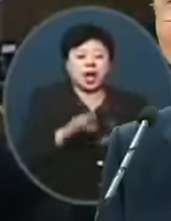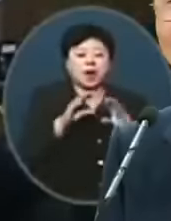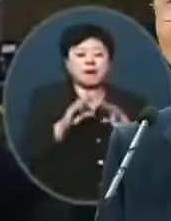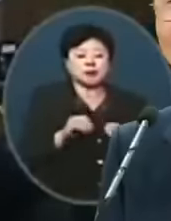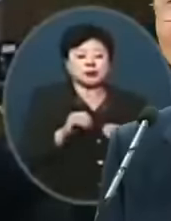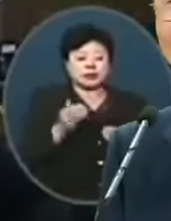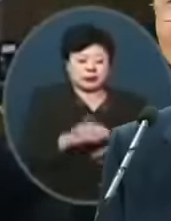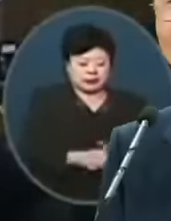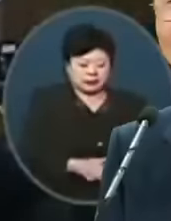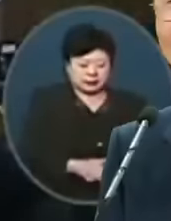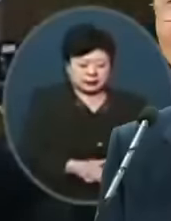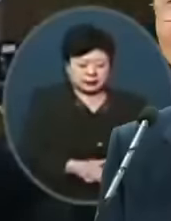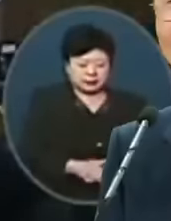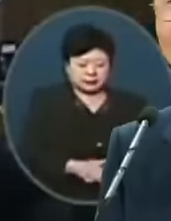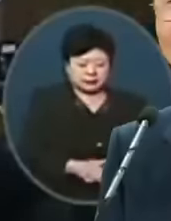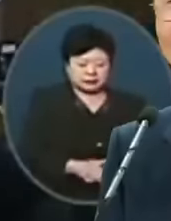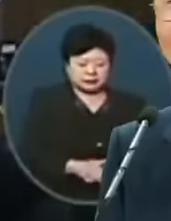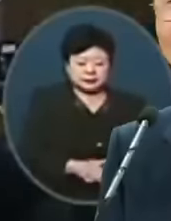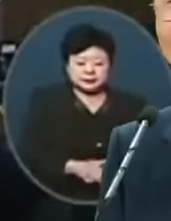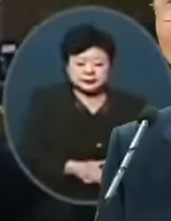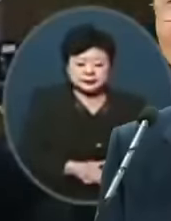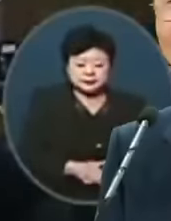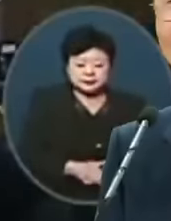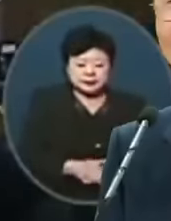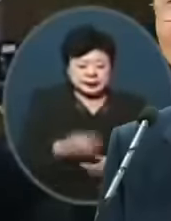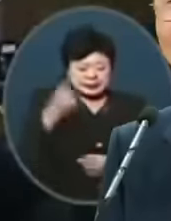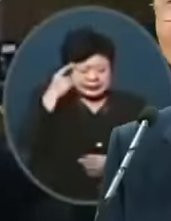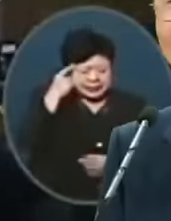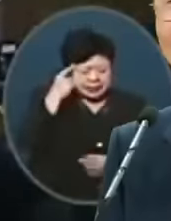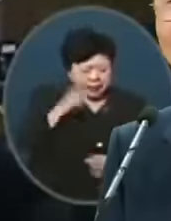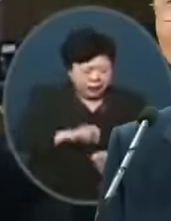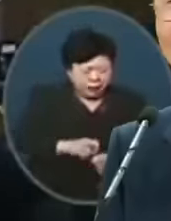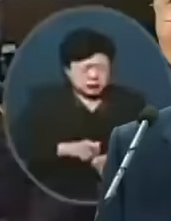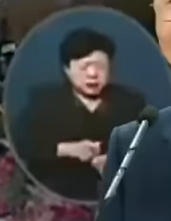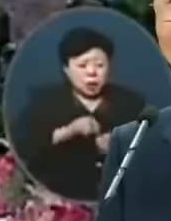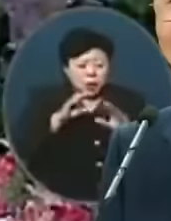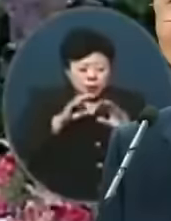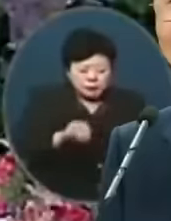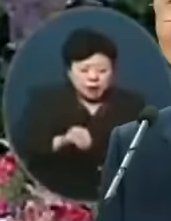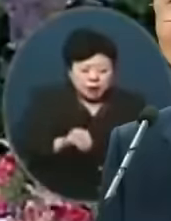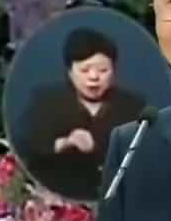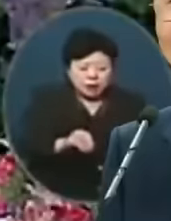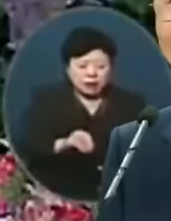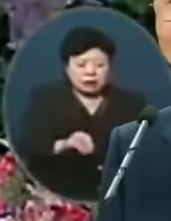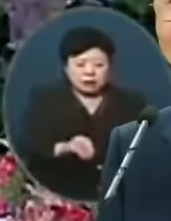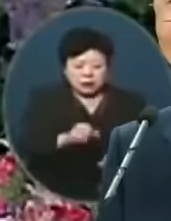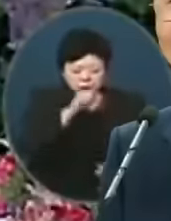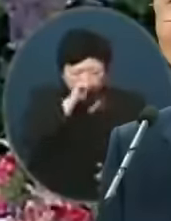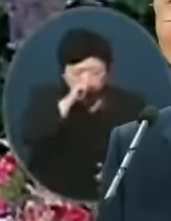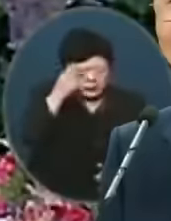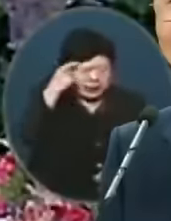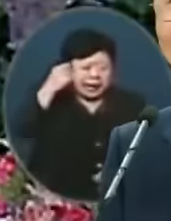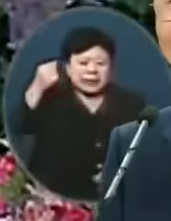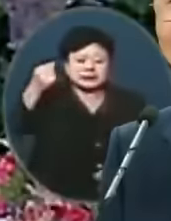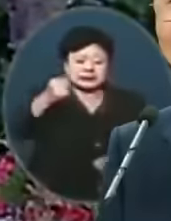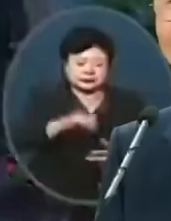것입니다. 이식적으로 부정적인 생각을 멈추고 좋은 편으로 생각해야 되는 것입니다.